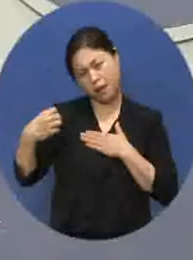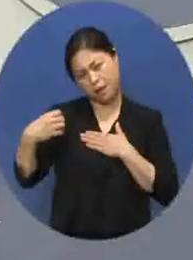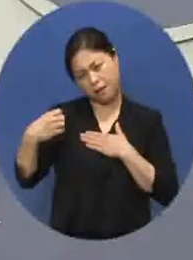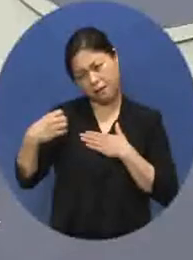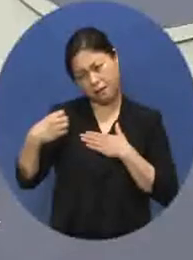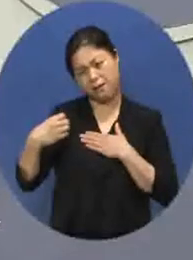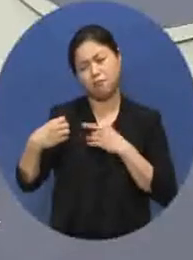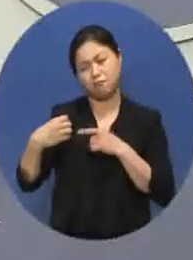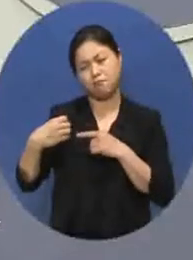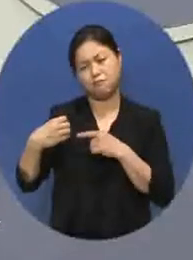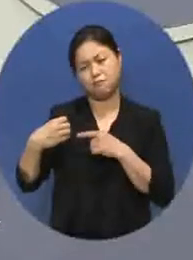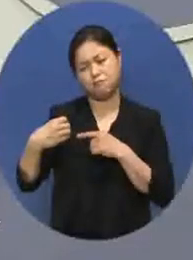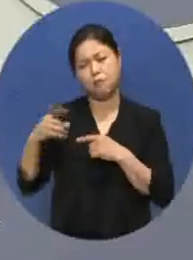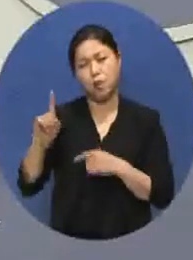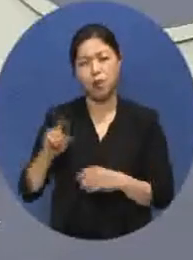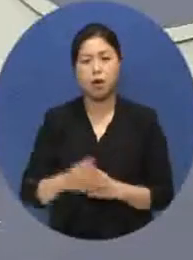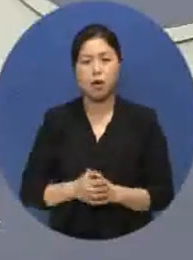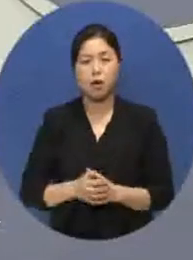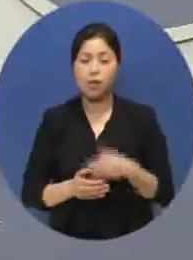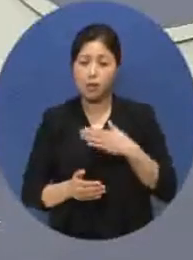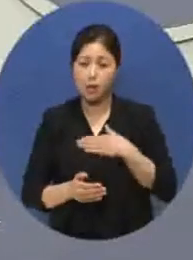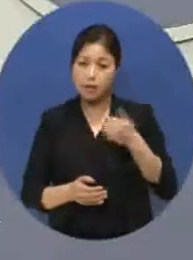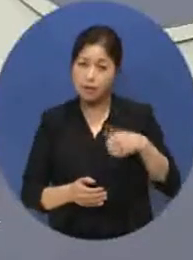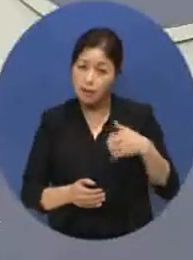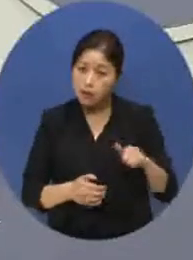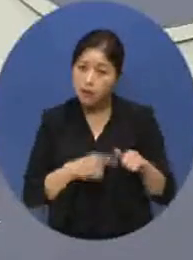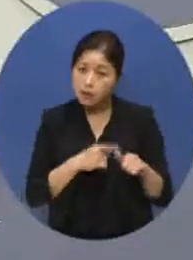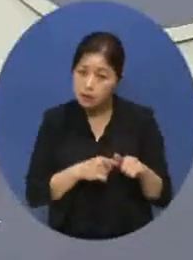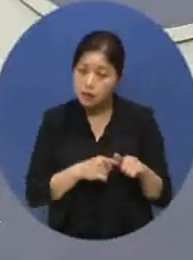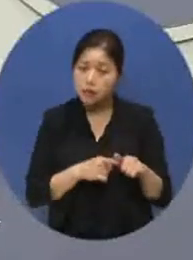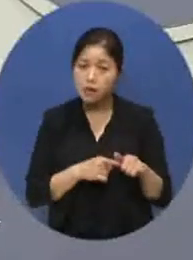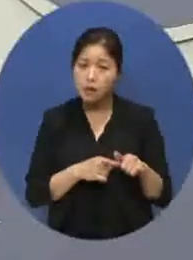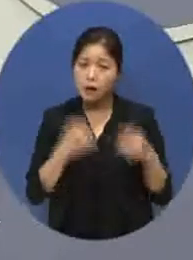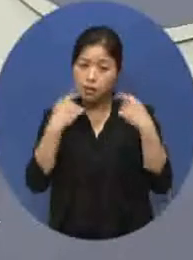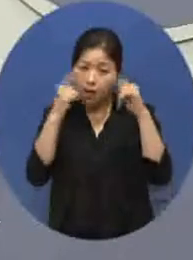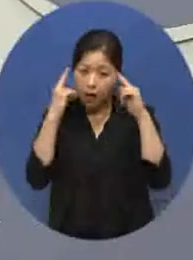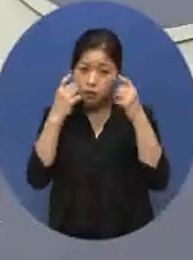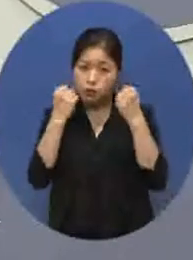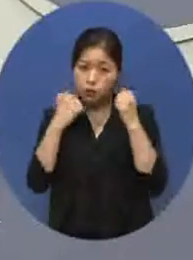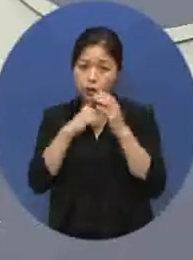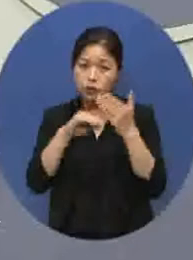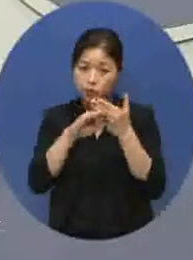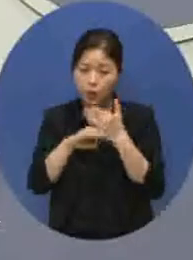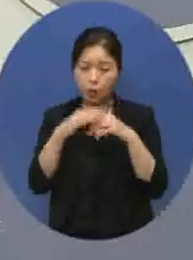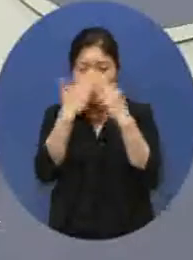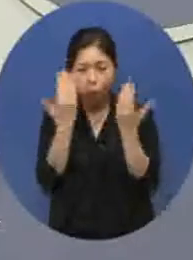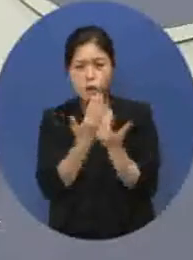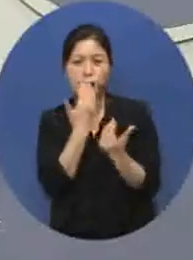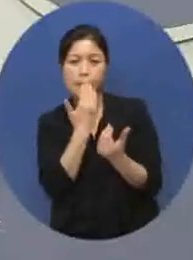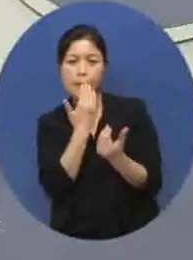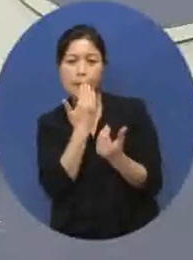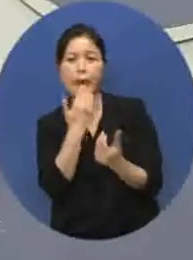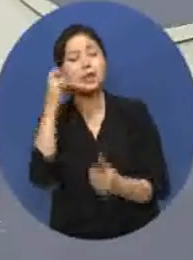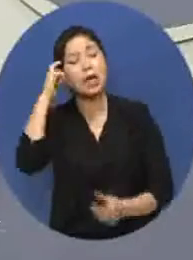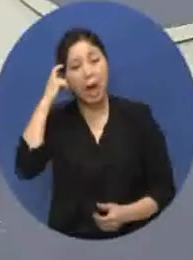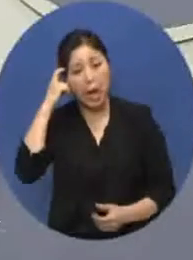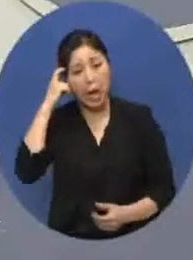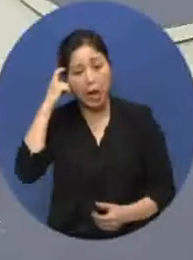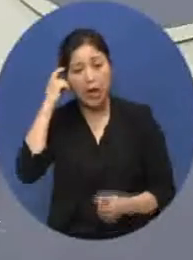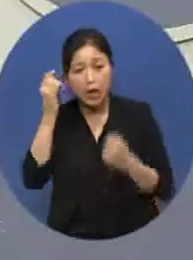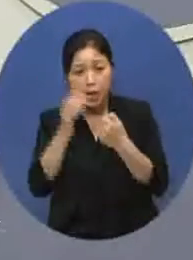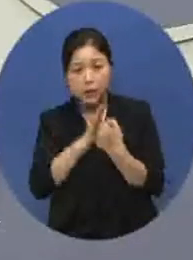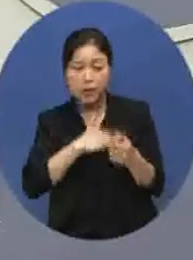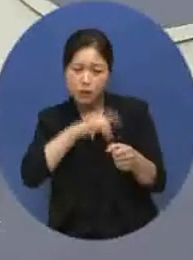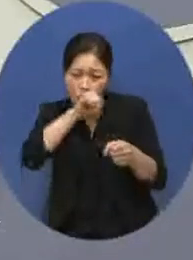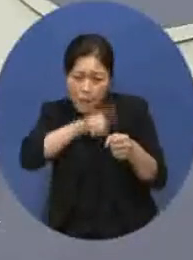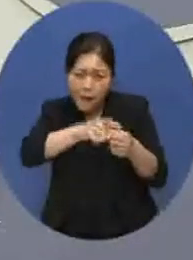가장 하소연한 게 우리 애가 대학만 졸업하면은 다 될 것 같았대. 그래서 그 목표로